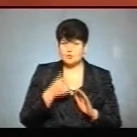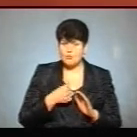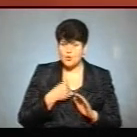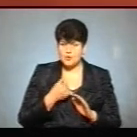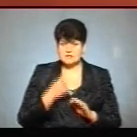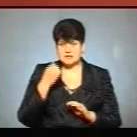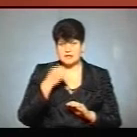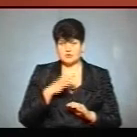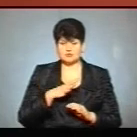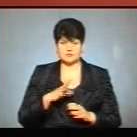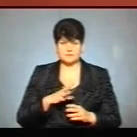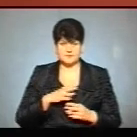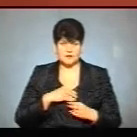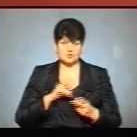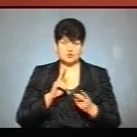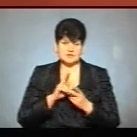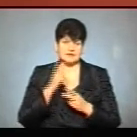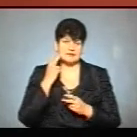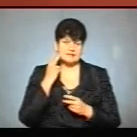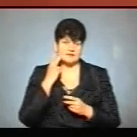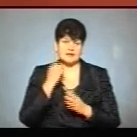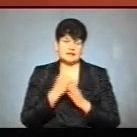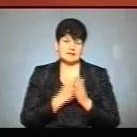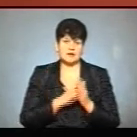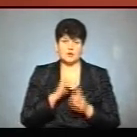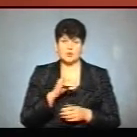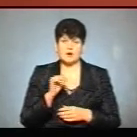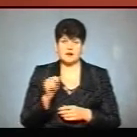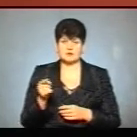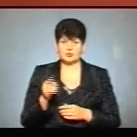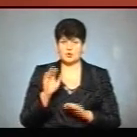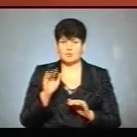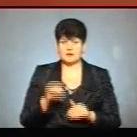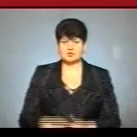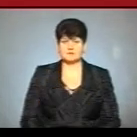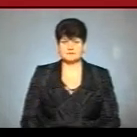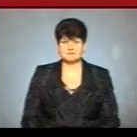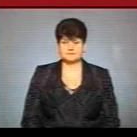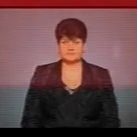Я вам дякую, що були з нами. Зустрінемося, як завжди, на телеканалі UA Тернопіль. До побачення. Дякую.